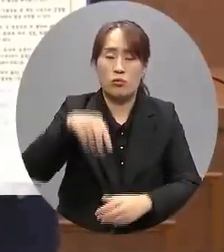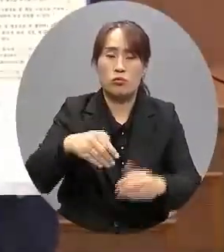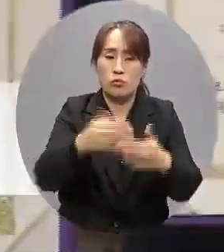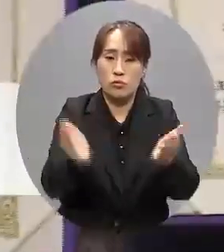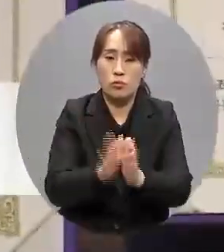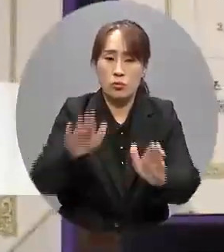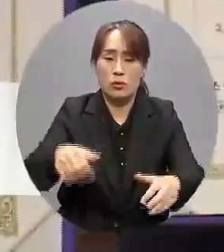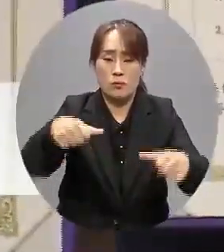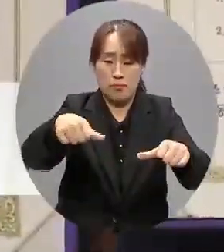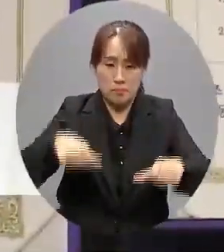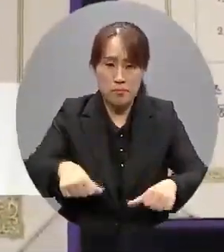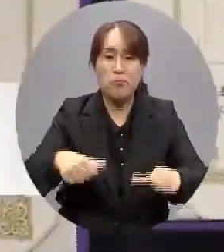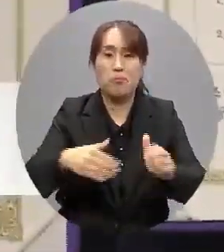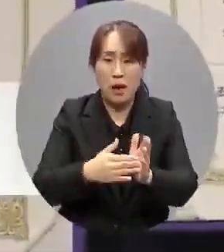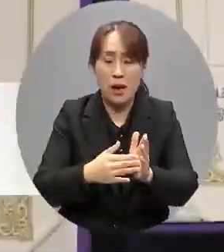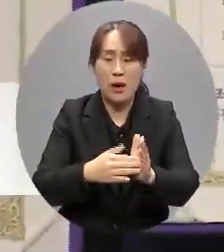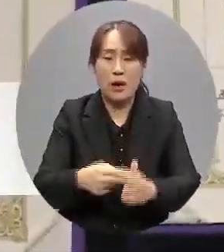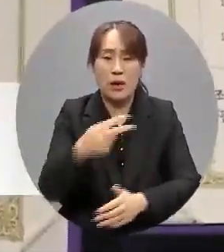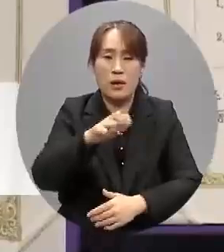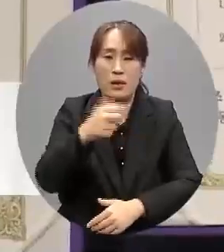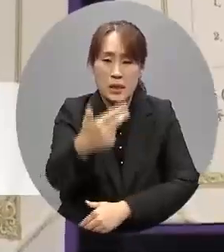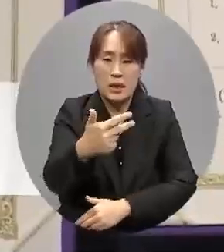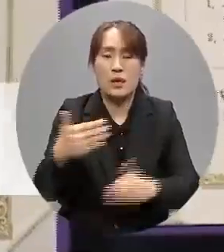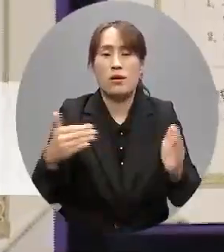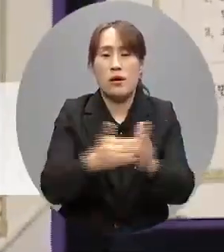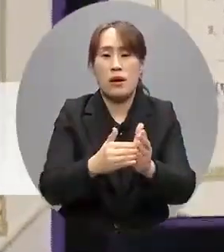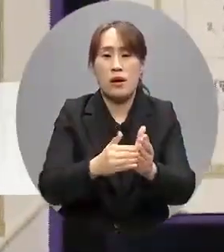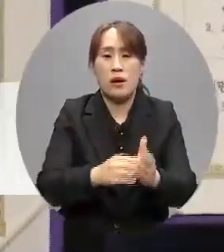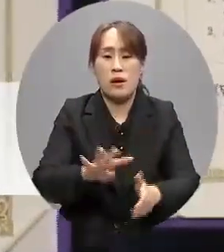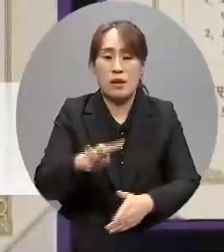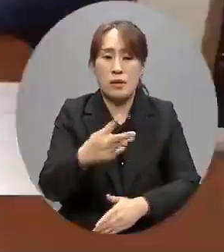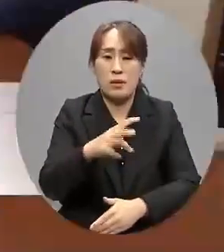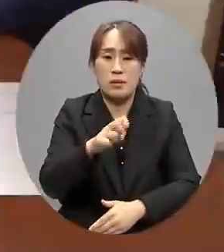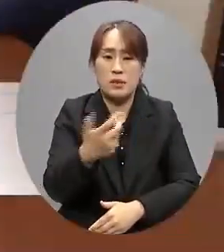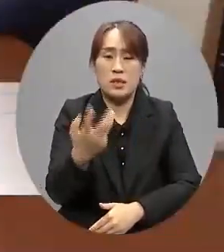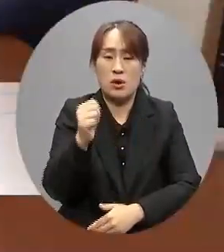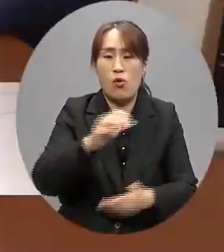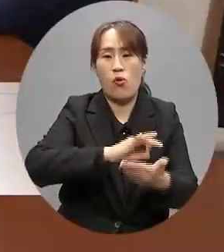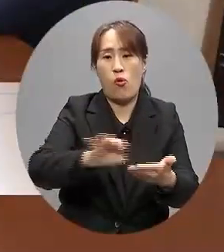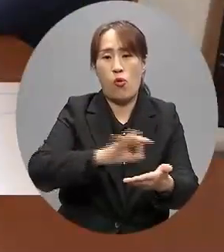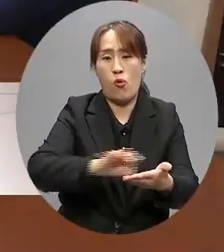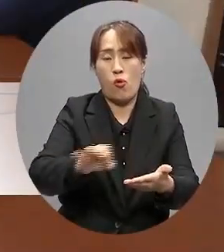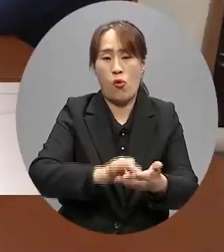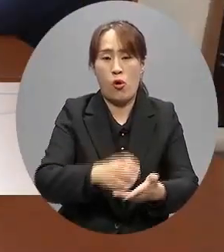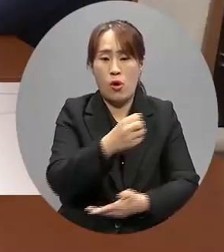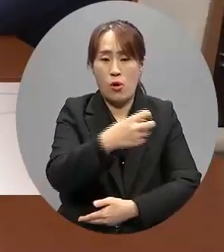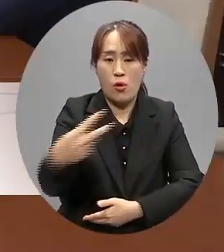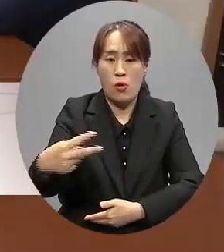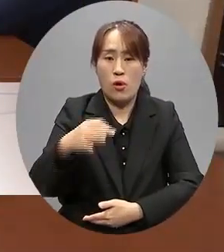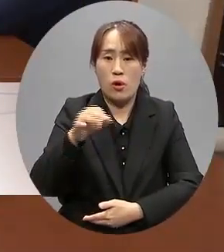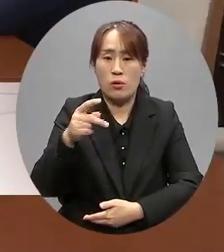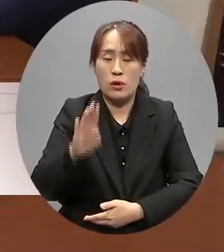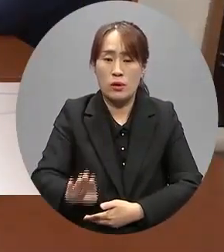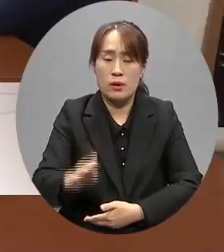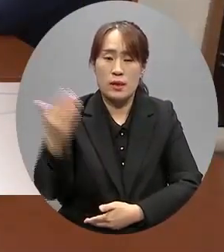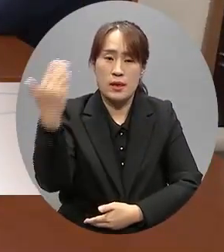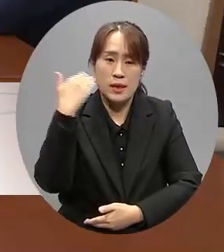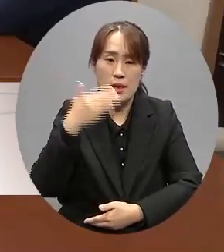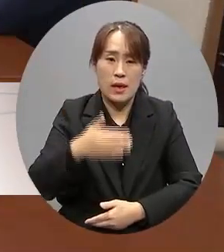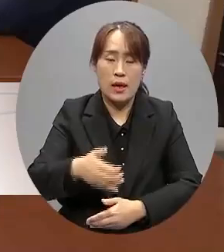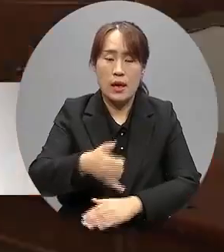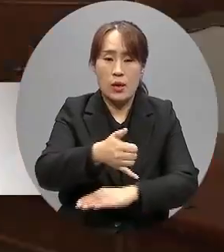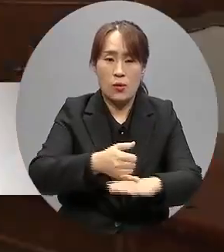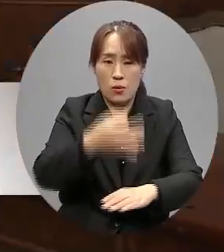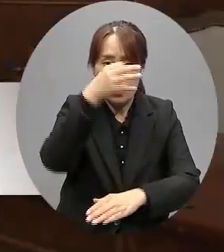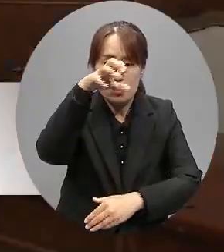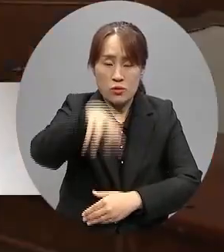오늘 협약을 통해 오는 2027년까지 427억 원을 들여 영동군 영동읍 옛 농업 기술